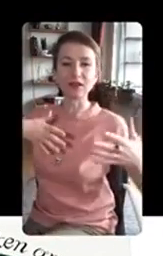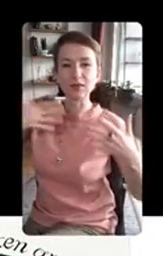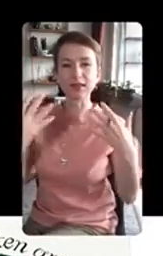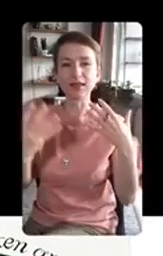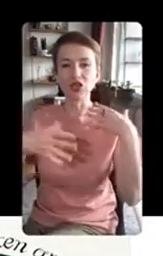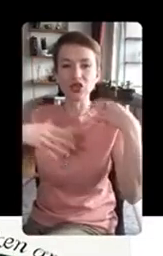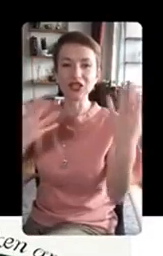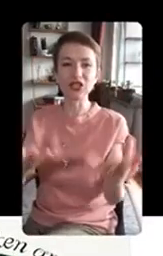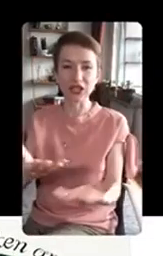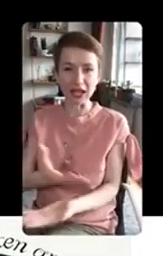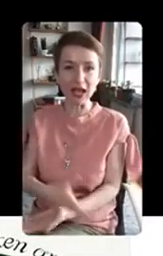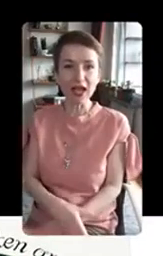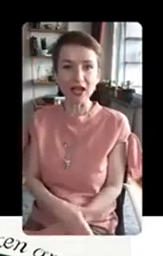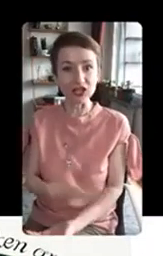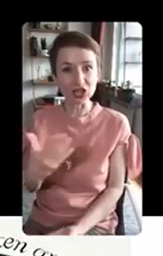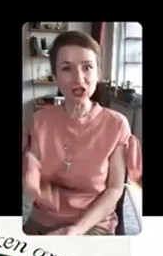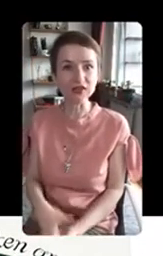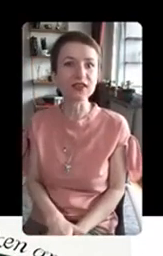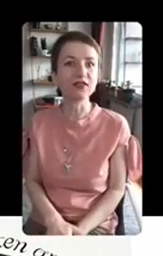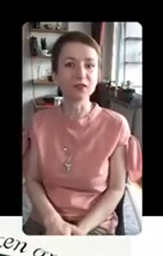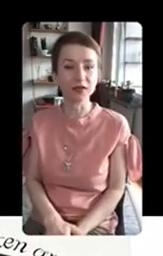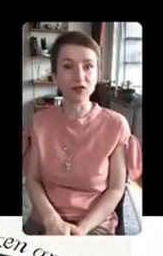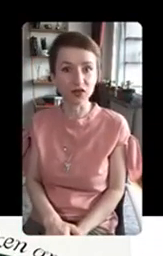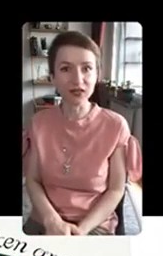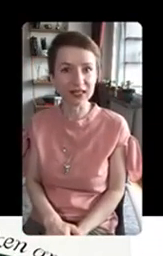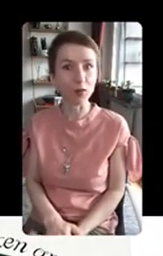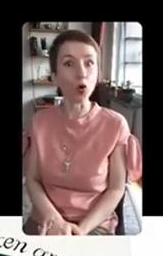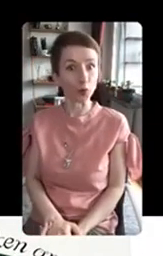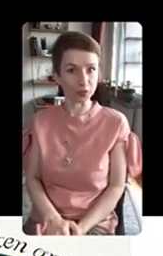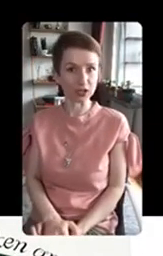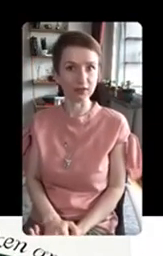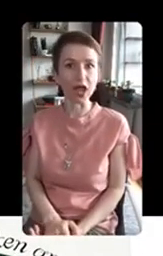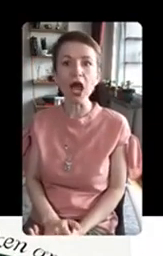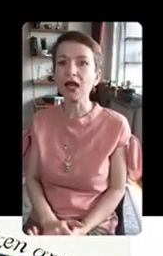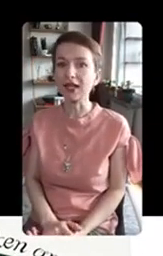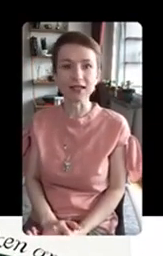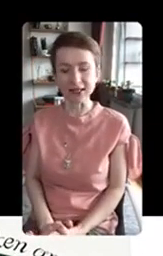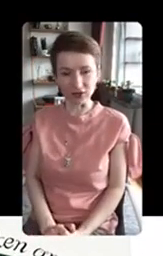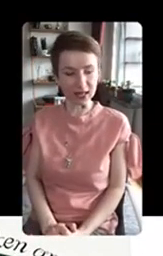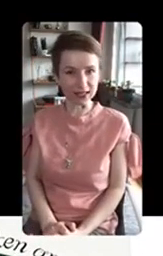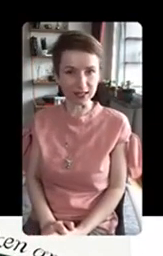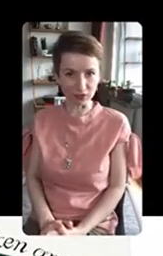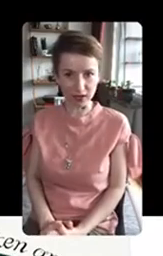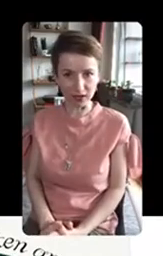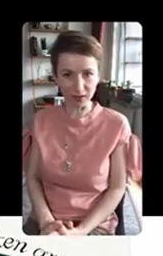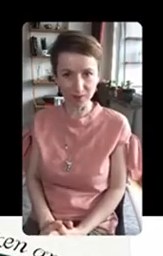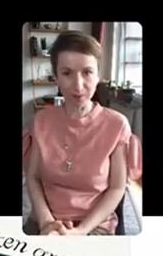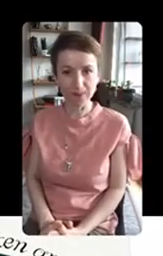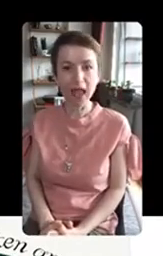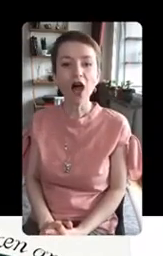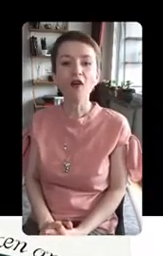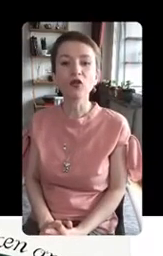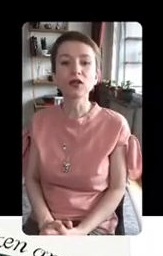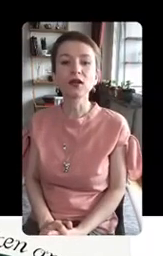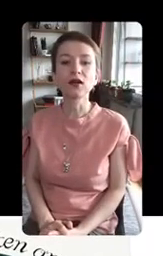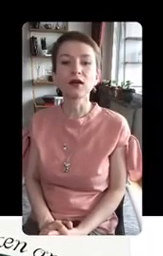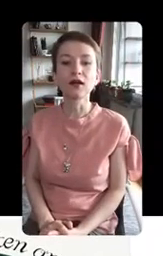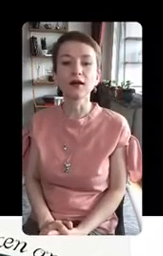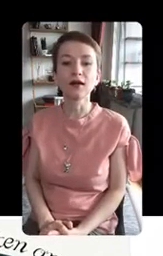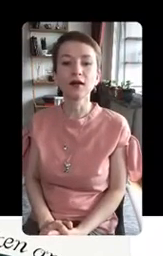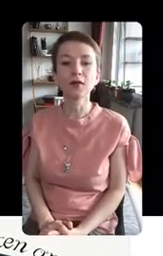новой современной женщины в шведском обществе конца 19 века.